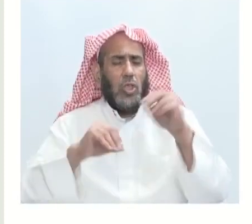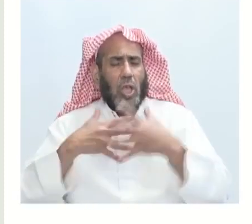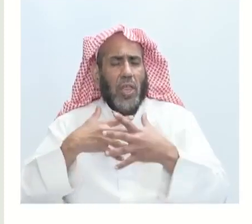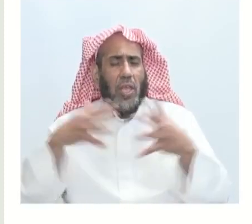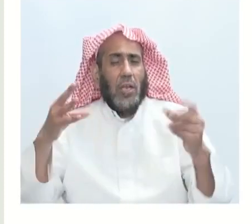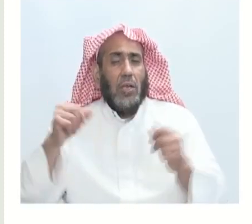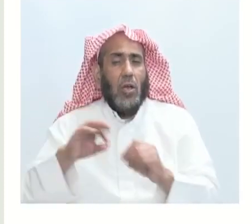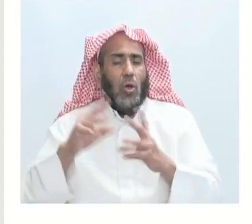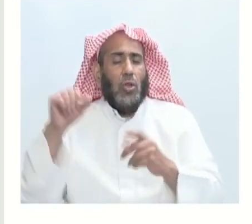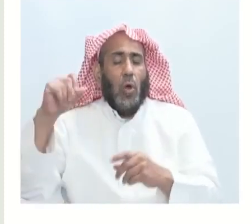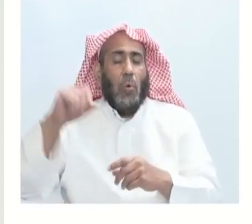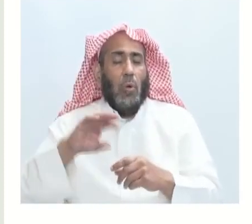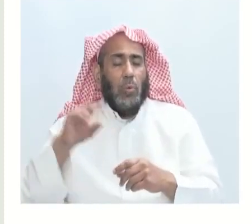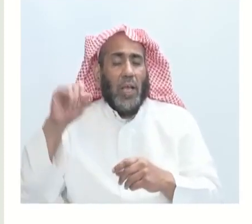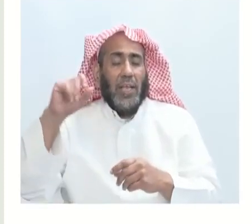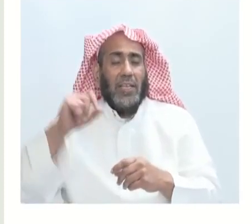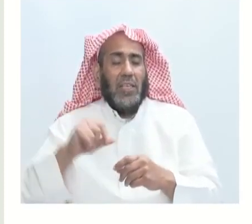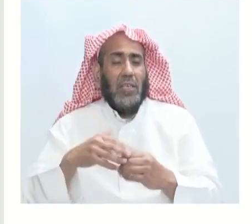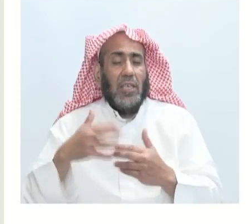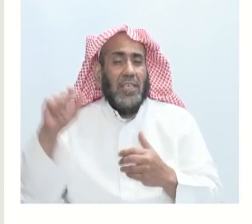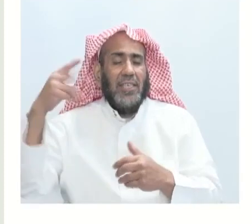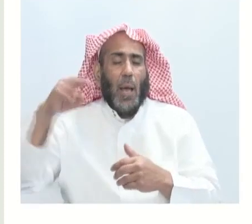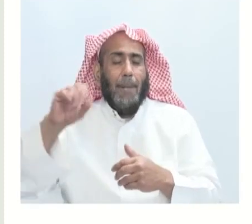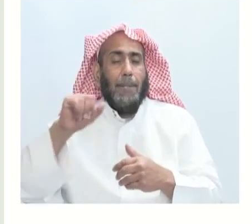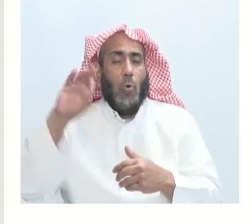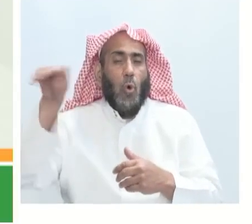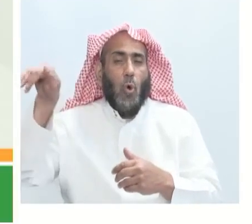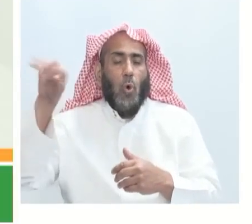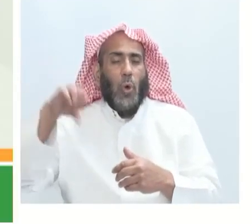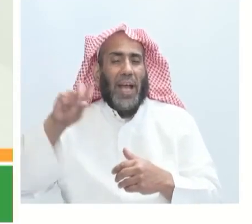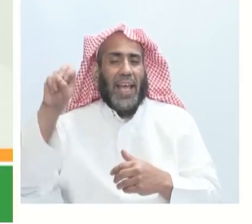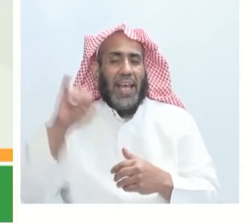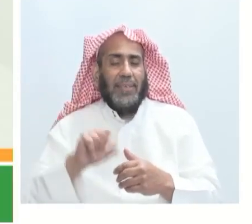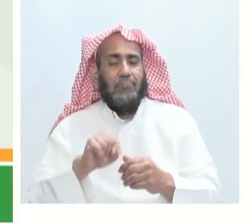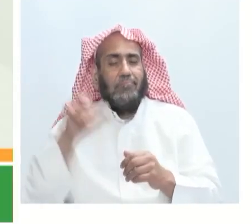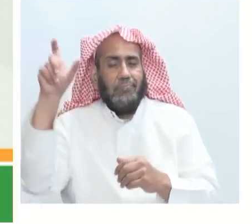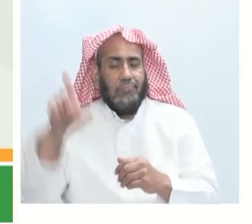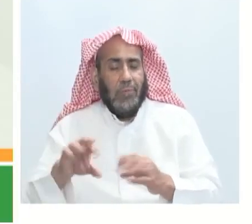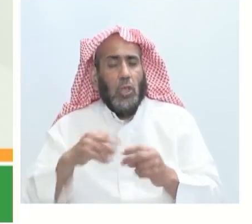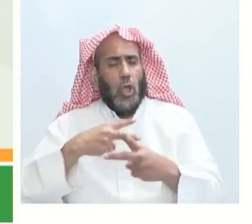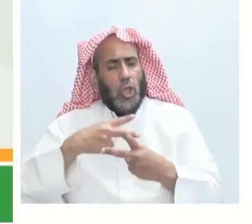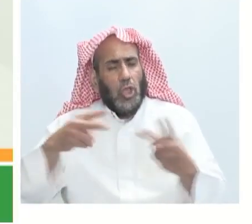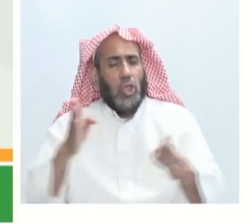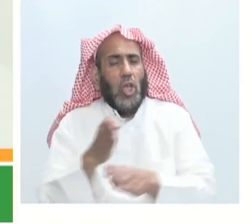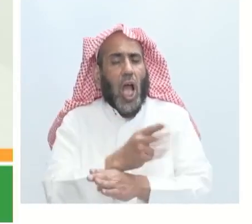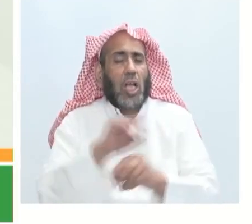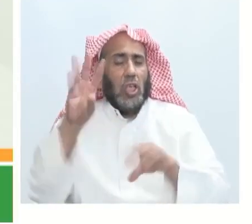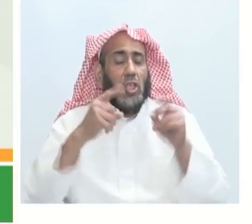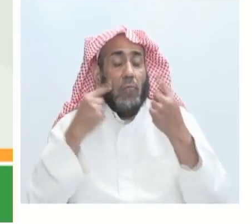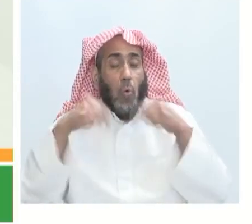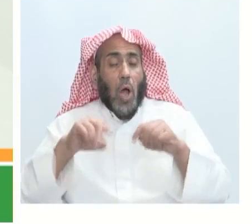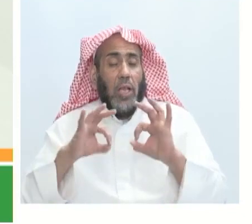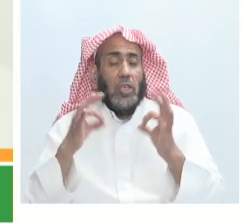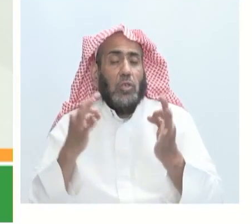كثر الدوامه والمتغيرات الجديده لعصام خوقير تعدد اتجاهات القصه في الواقعيه